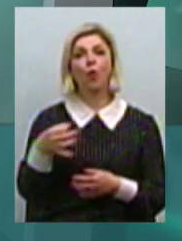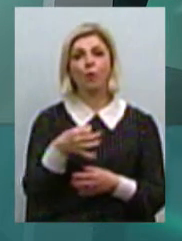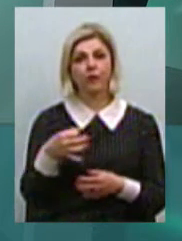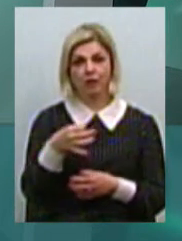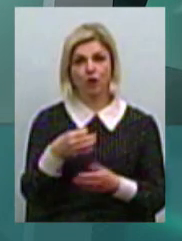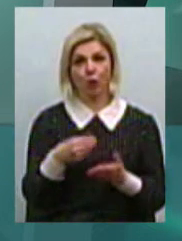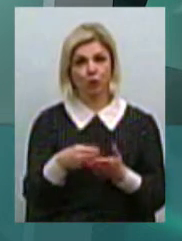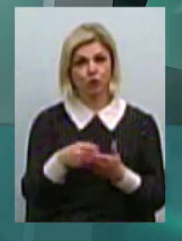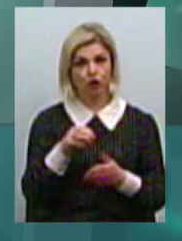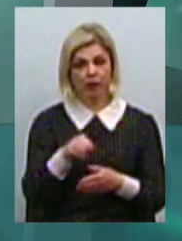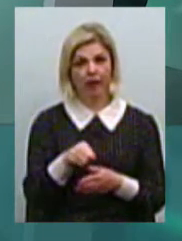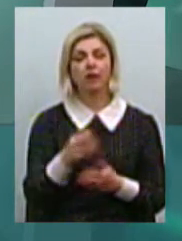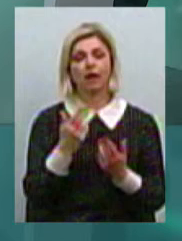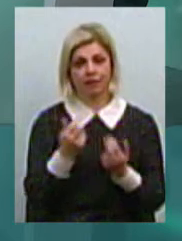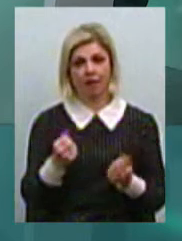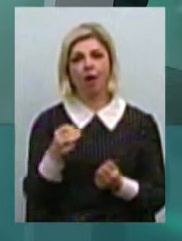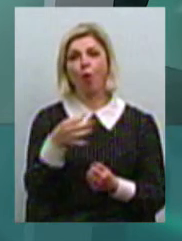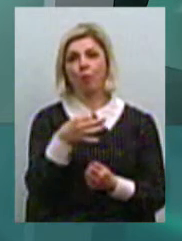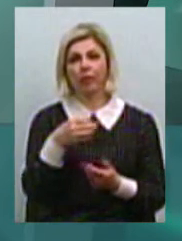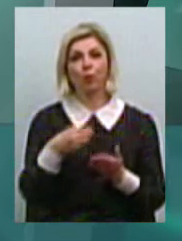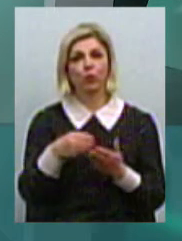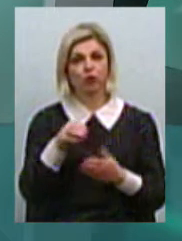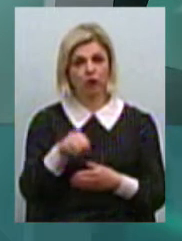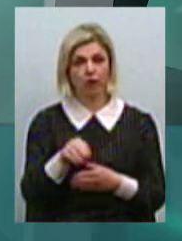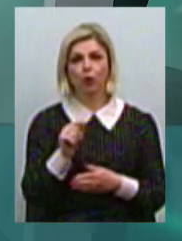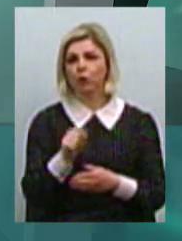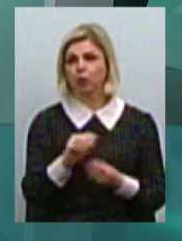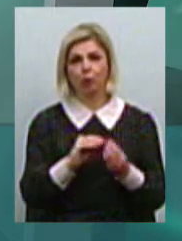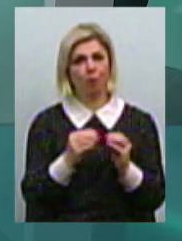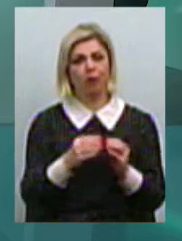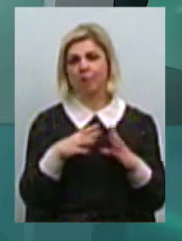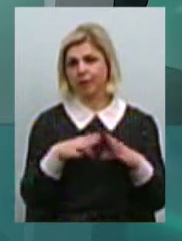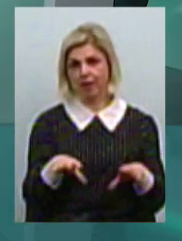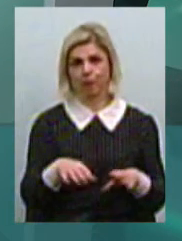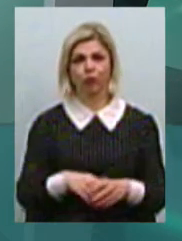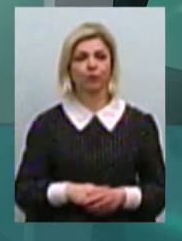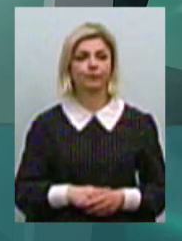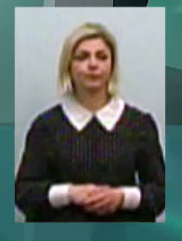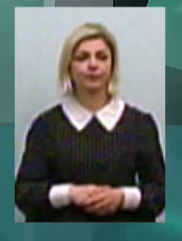фінансування із обласного бюджету. Тут проблем не було. Угу.